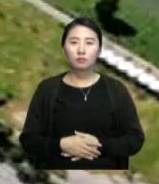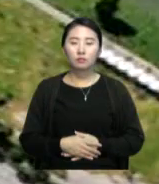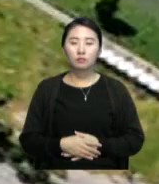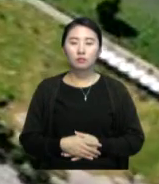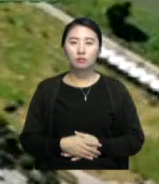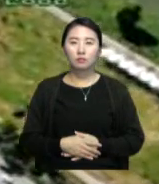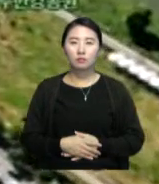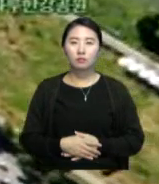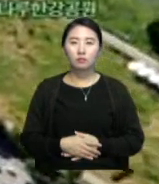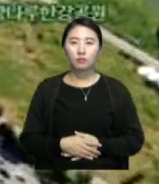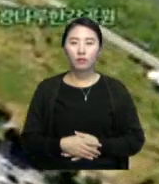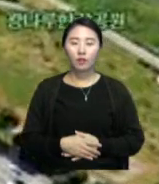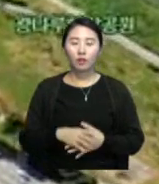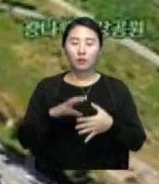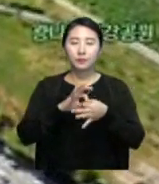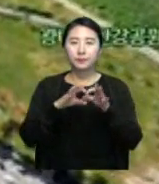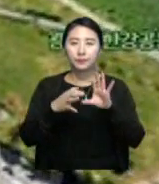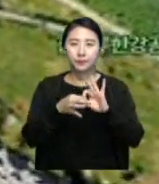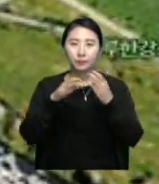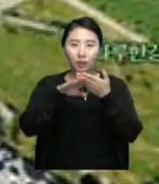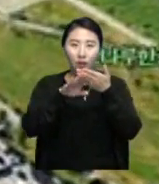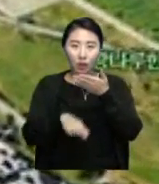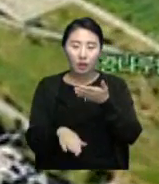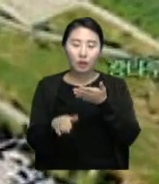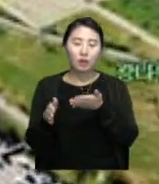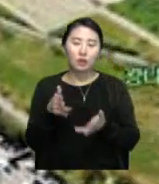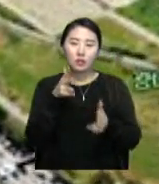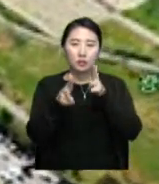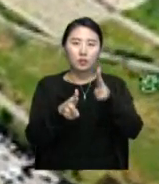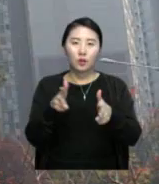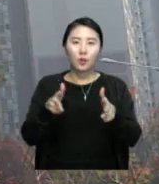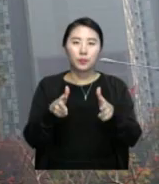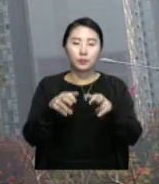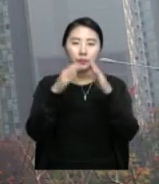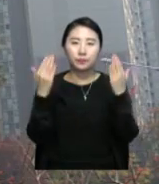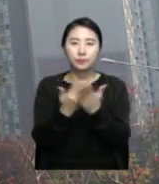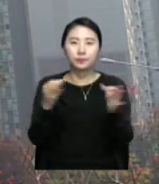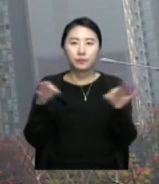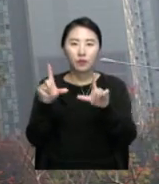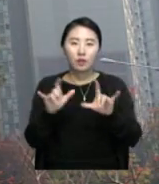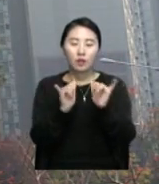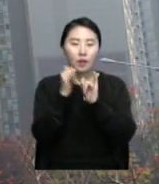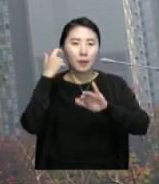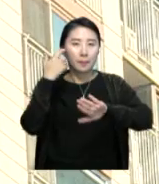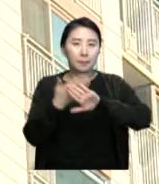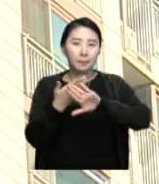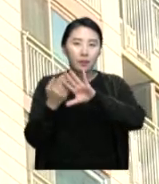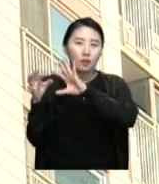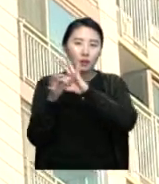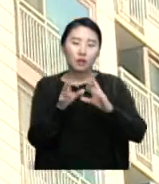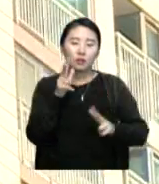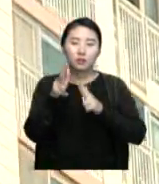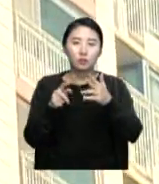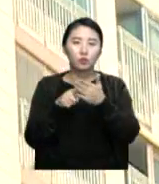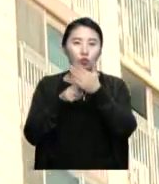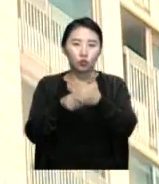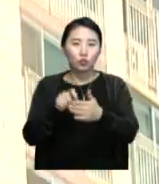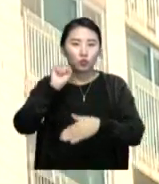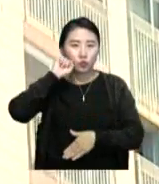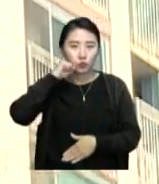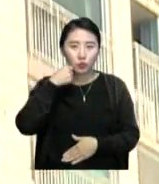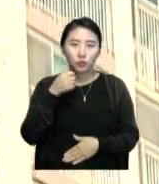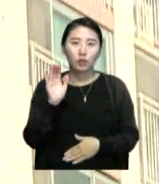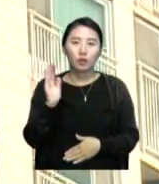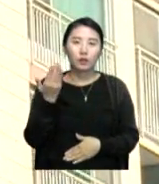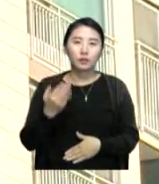기자입니다. 올림픽대로 하부도로 개설 사업이 백지화됐습니다. 주민 반대가 계속되면서 사업을 더 이상 추진할 수 없게